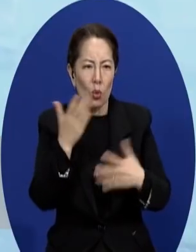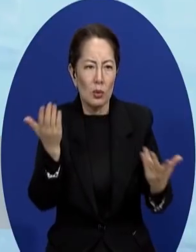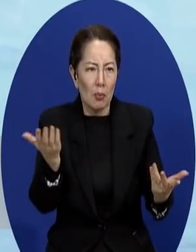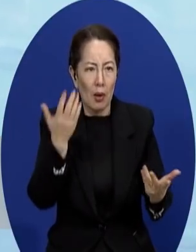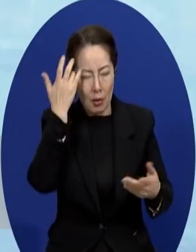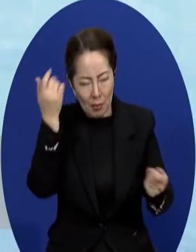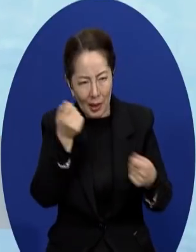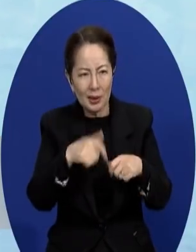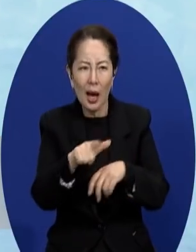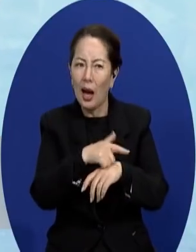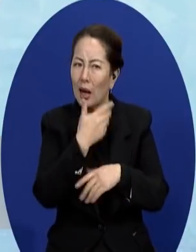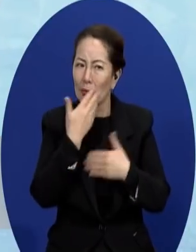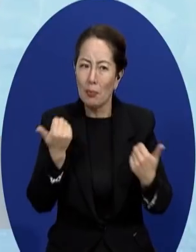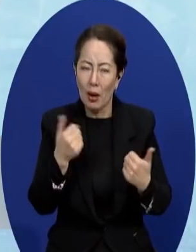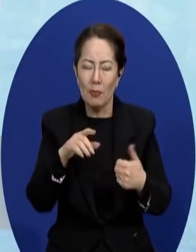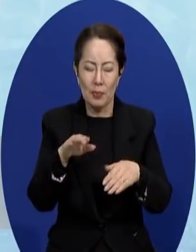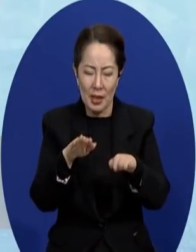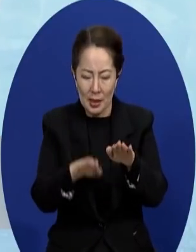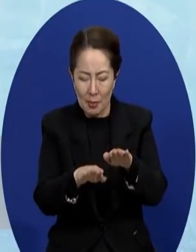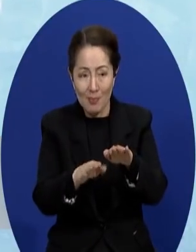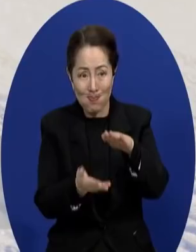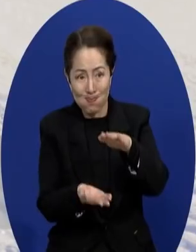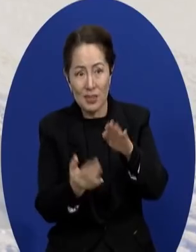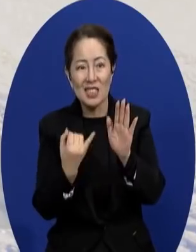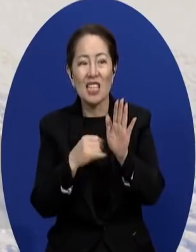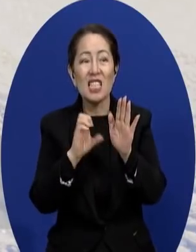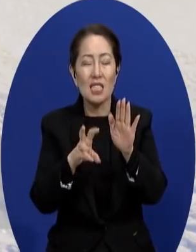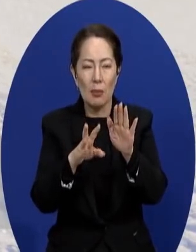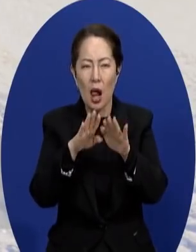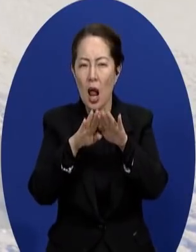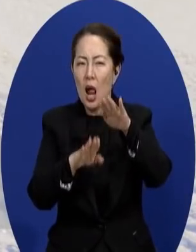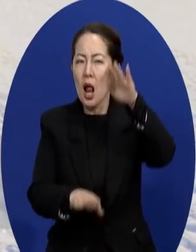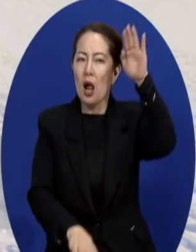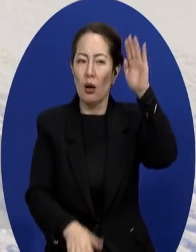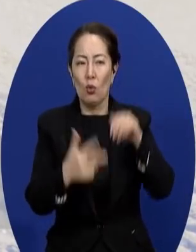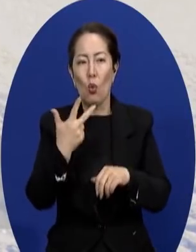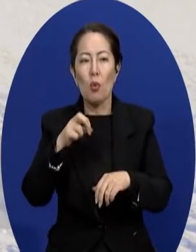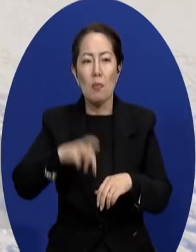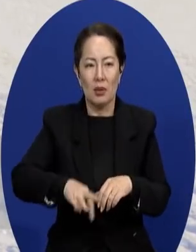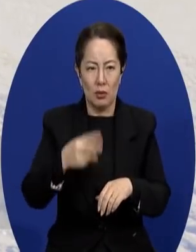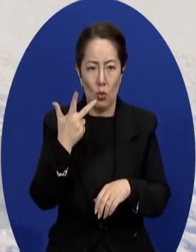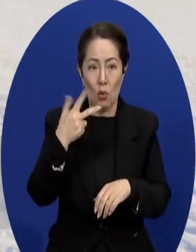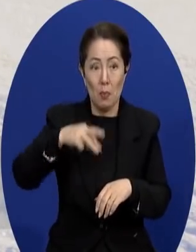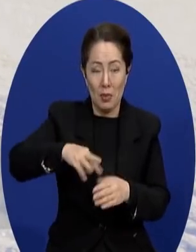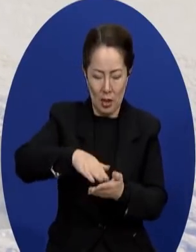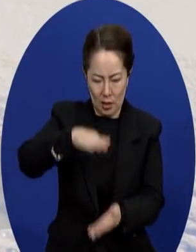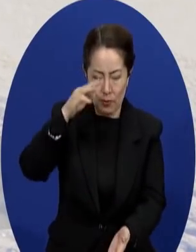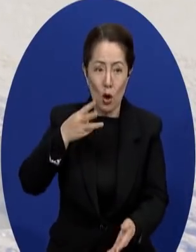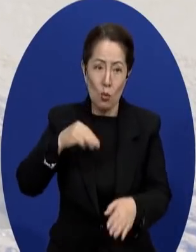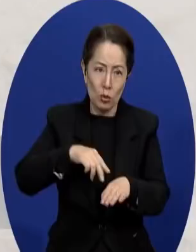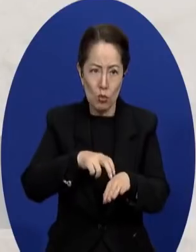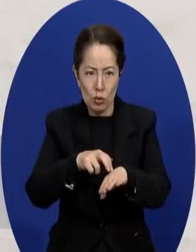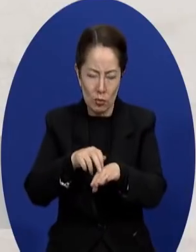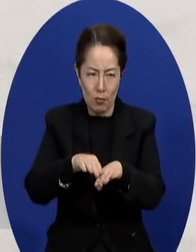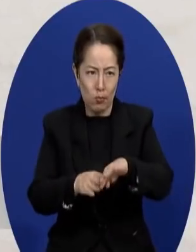бэлчээх газаргүй болсон байна. Халаа нам газраа 60 см, гүн хэсэгтээ 3 м хүрч байгаа учраас халаа гүсэн мөсөндөөр явхад